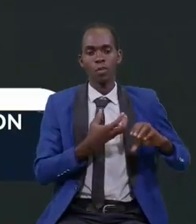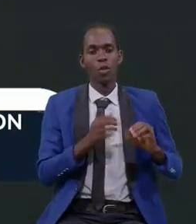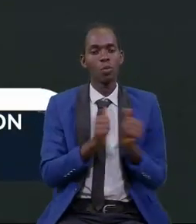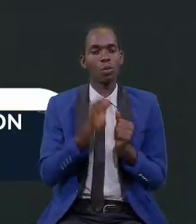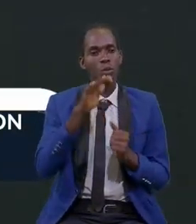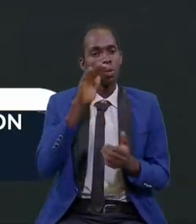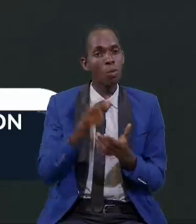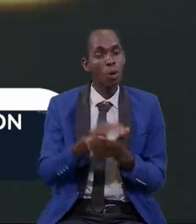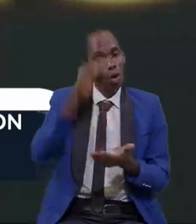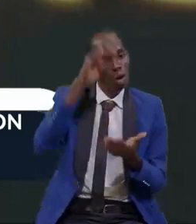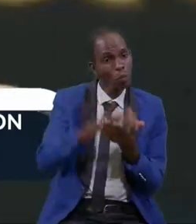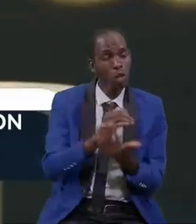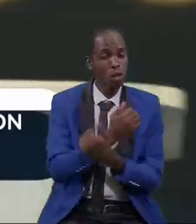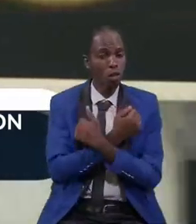femmes